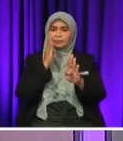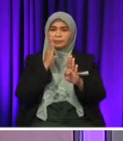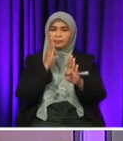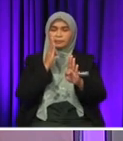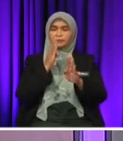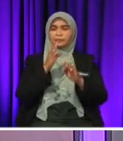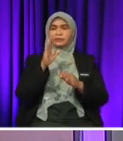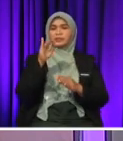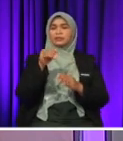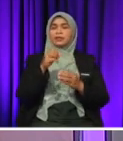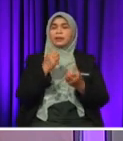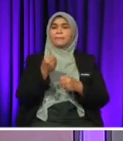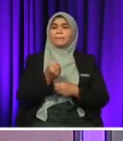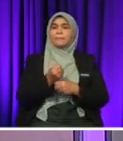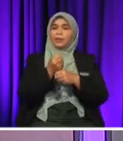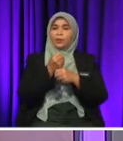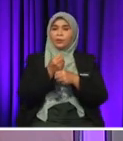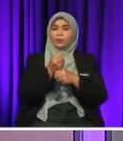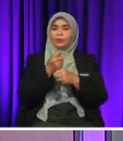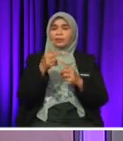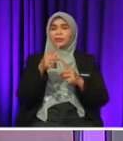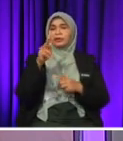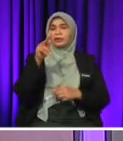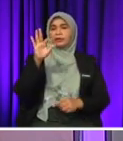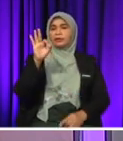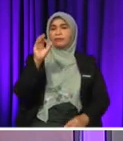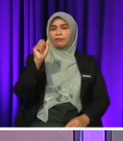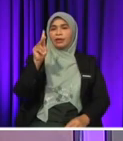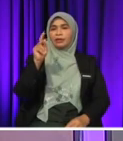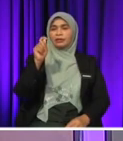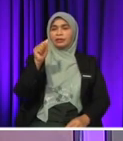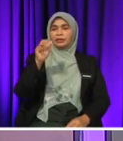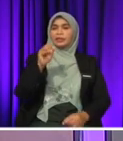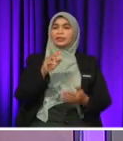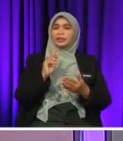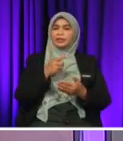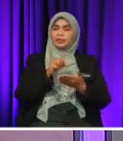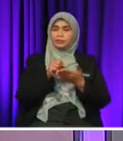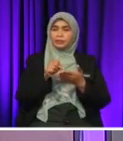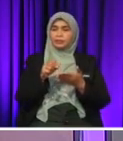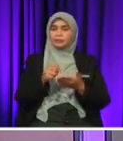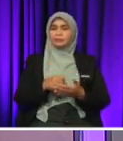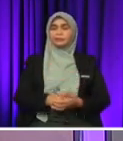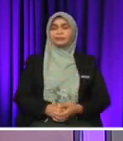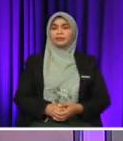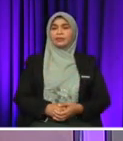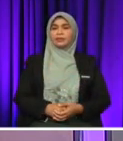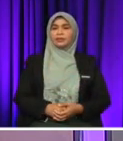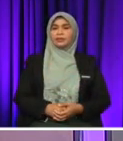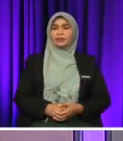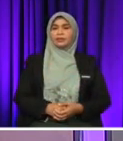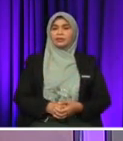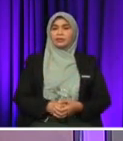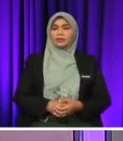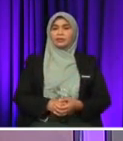sajak yang menyokong kepada fakta yang kita tulisan Nampak tak dekat sini betapa Baki kesempatan ini biarku sisik bunga